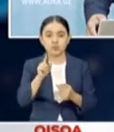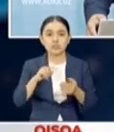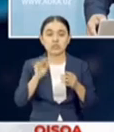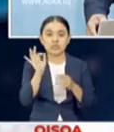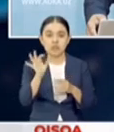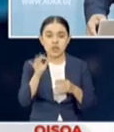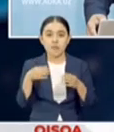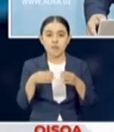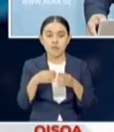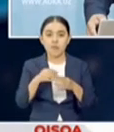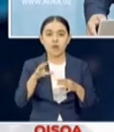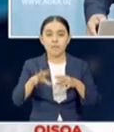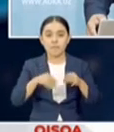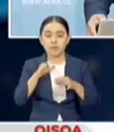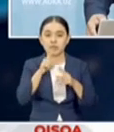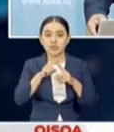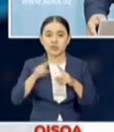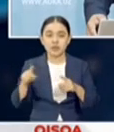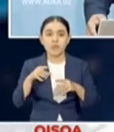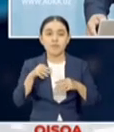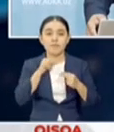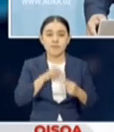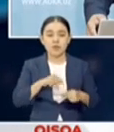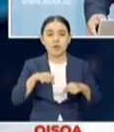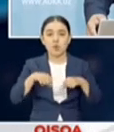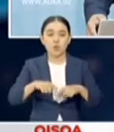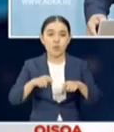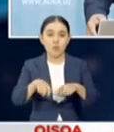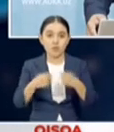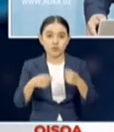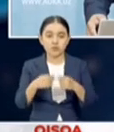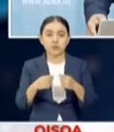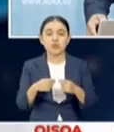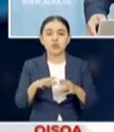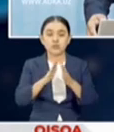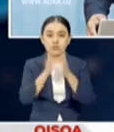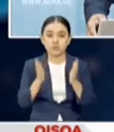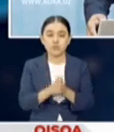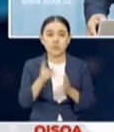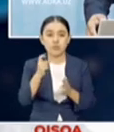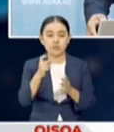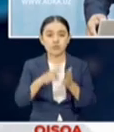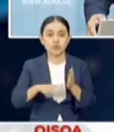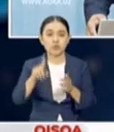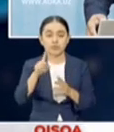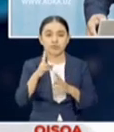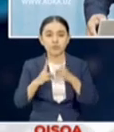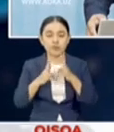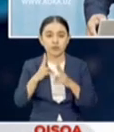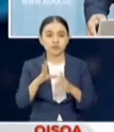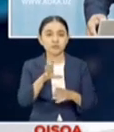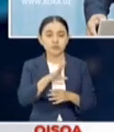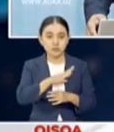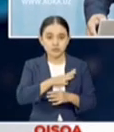botiga paxta yig'im terimi davrida mehnat huquqlari buzilishiga oid jami 191 ta murojaat kelib